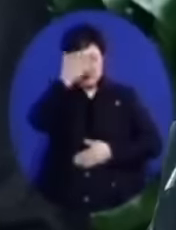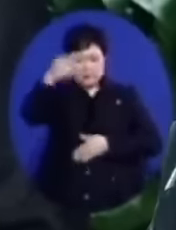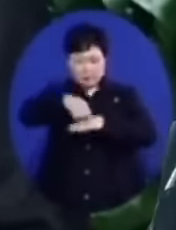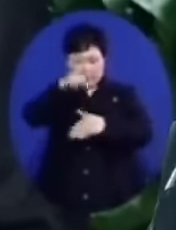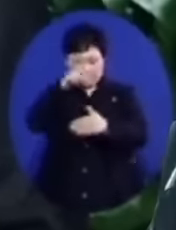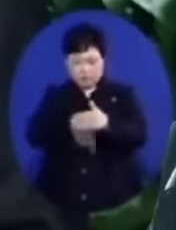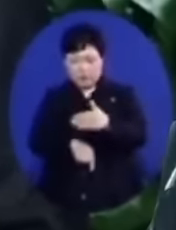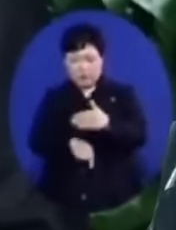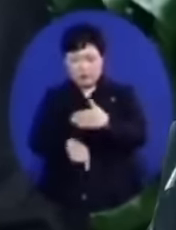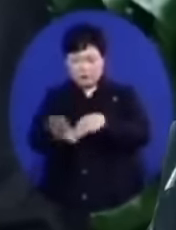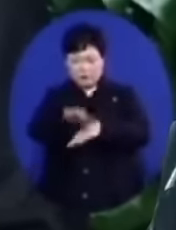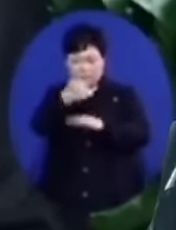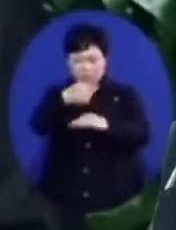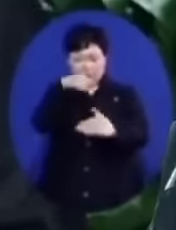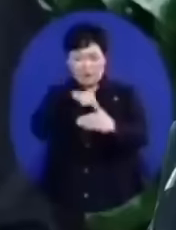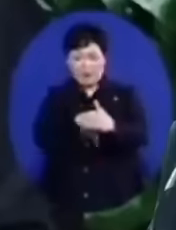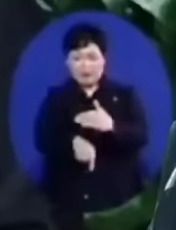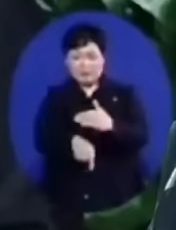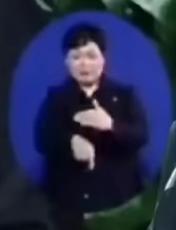마음속에 그리스도 안에서